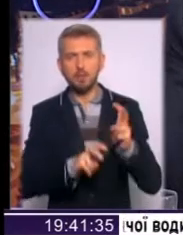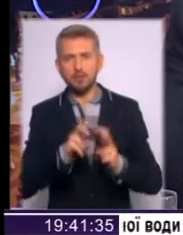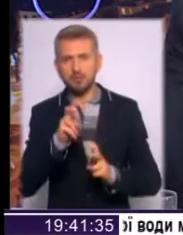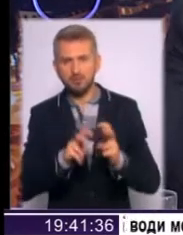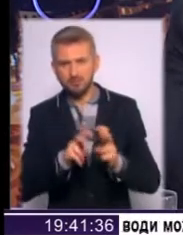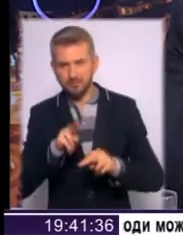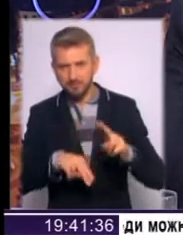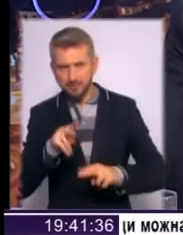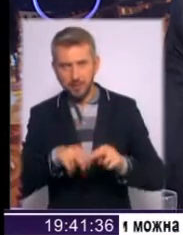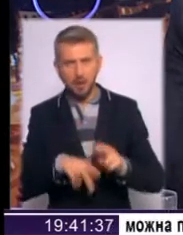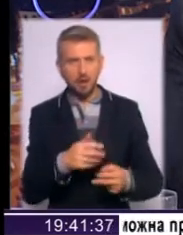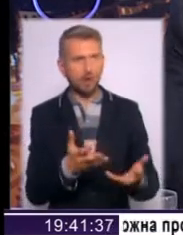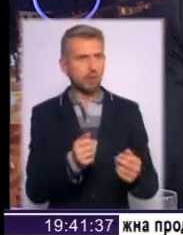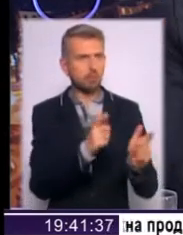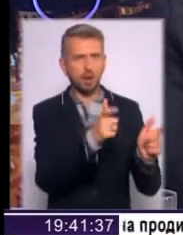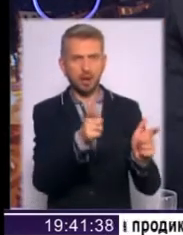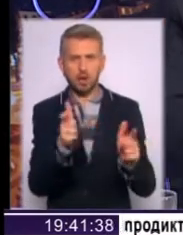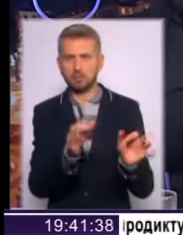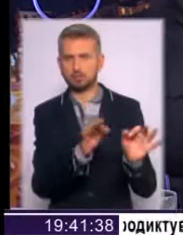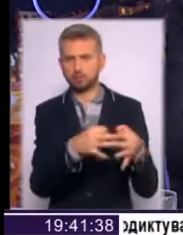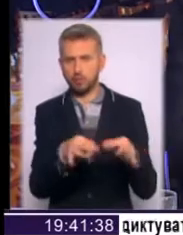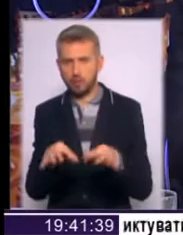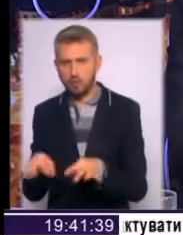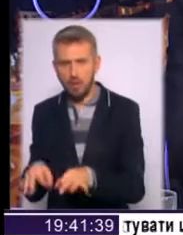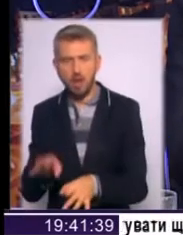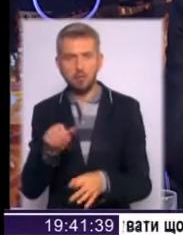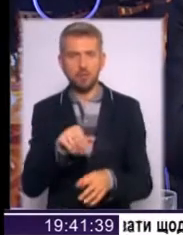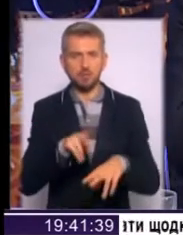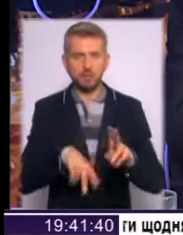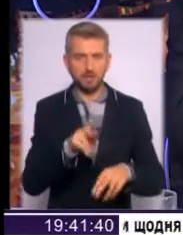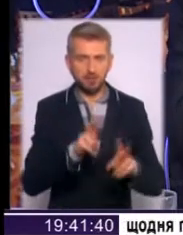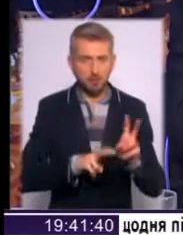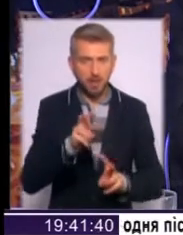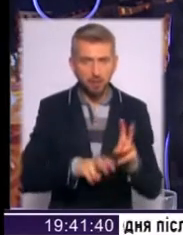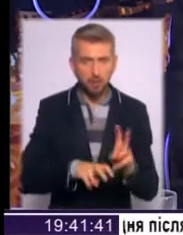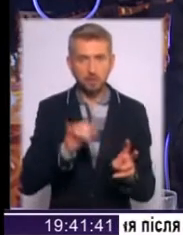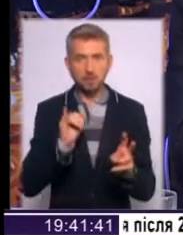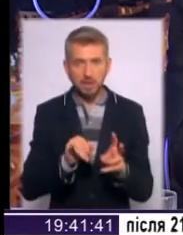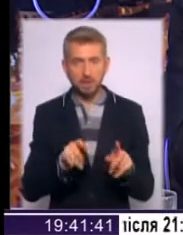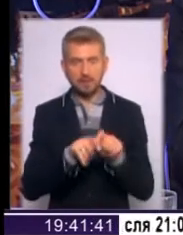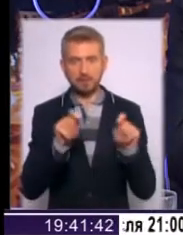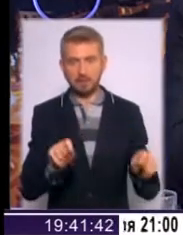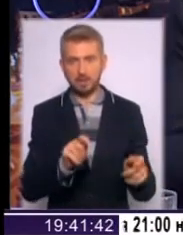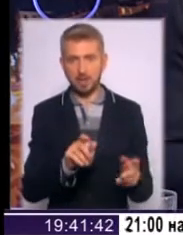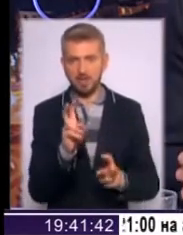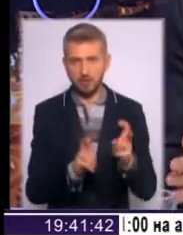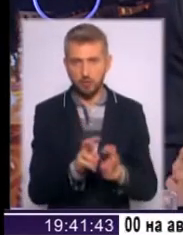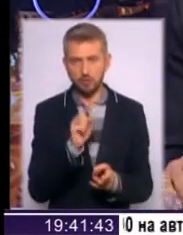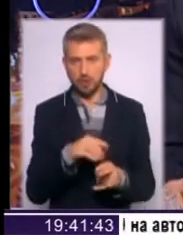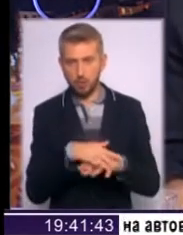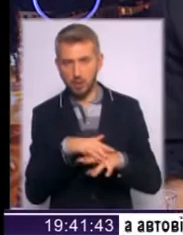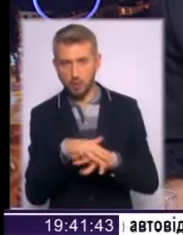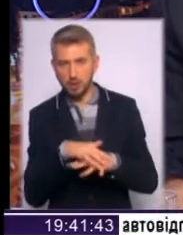отримання купи дозволів на будівництво такого заводу, потім само будівництво цього заводу і спуск його в експлуатацію, тому що там